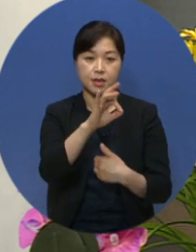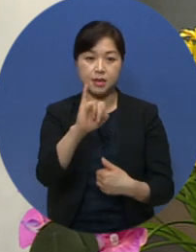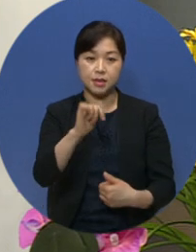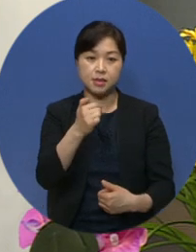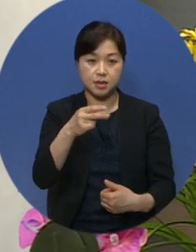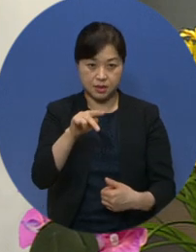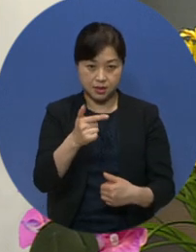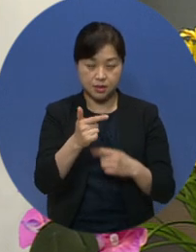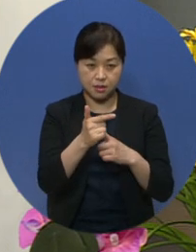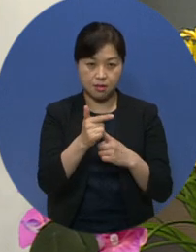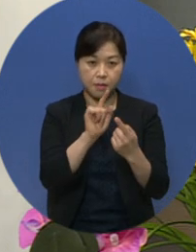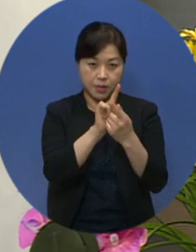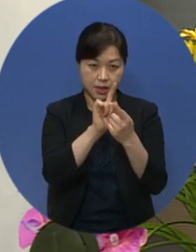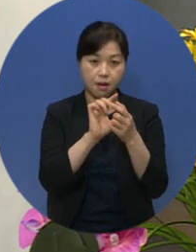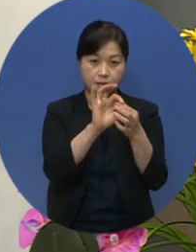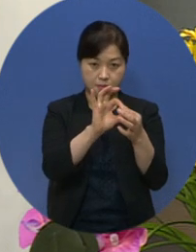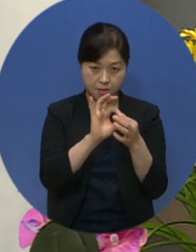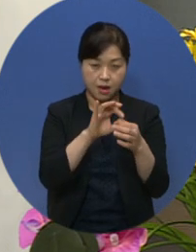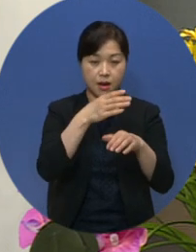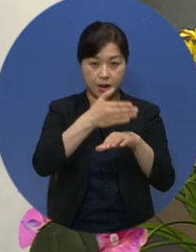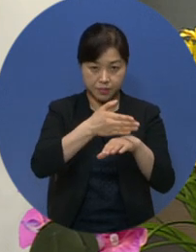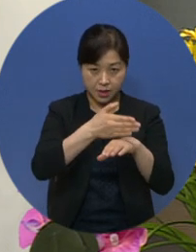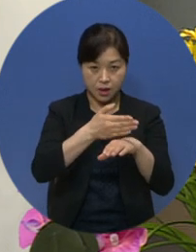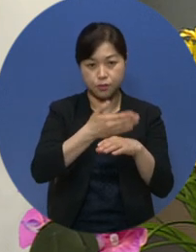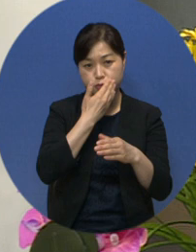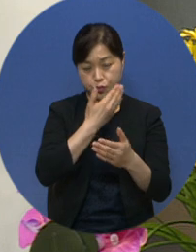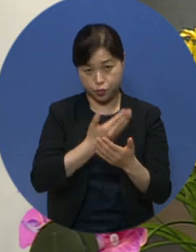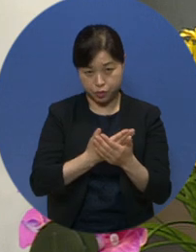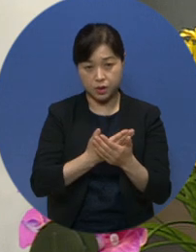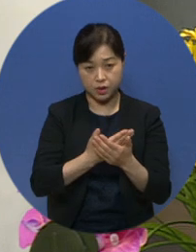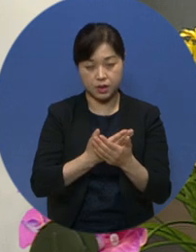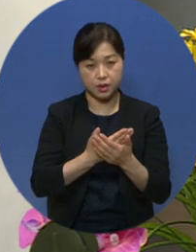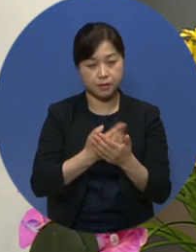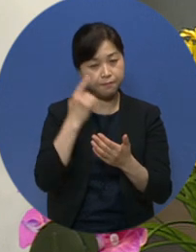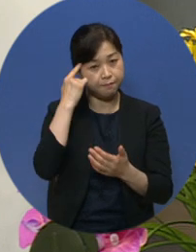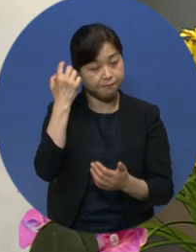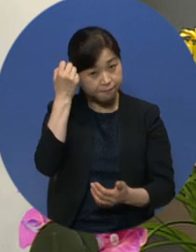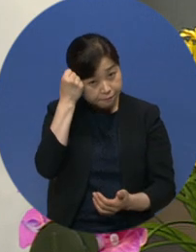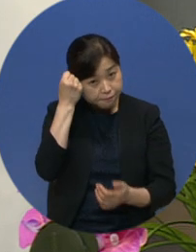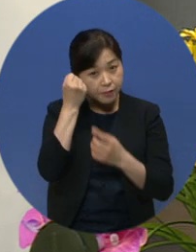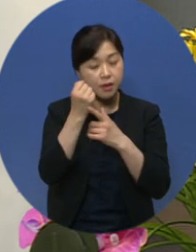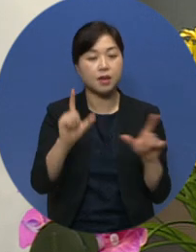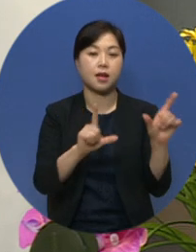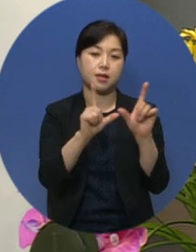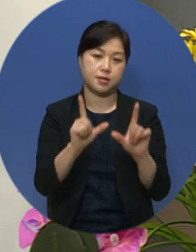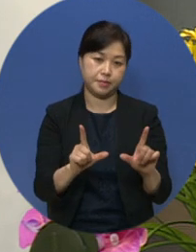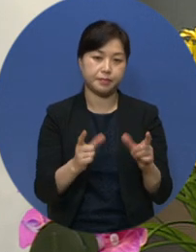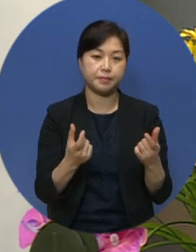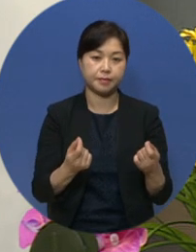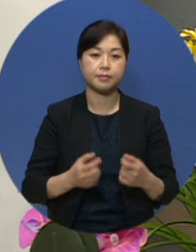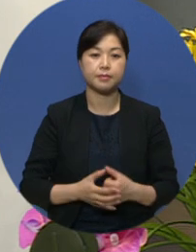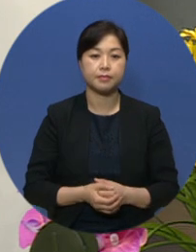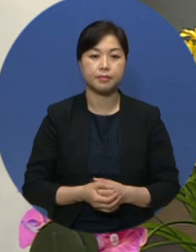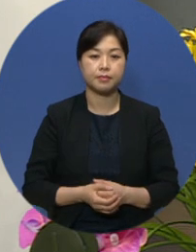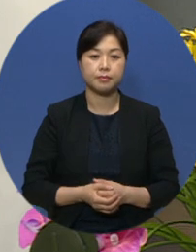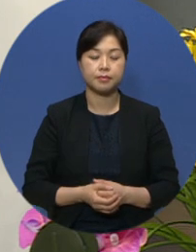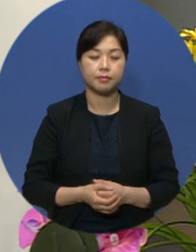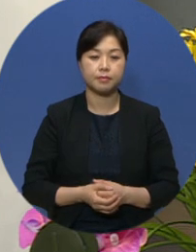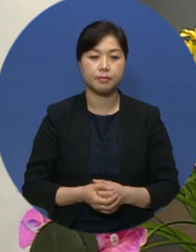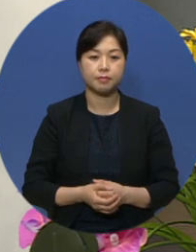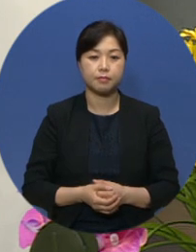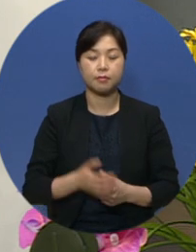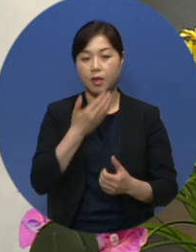소중한 만남을 우리가 항상 간직하면서 살아가는 세상입니다 에오 들도 여러분